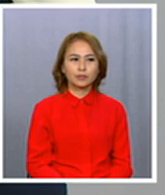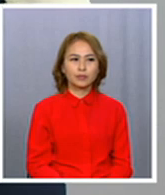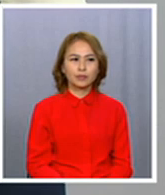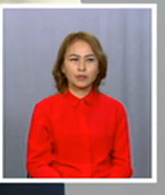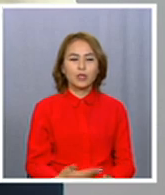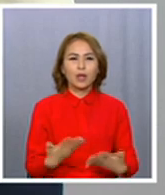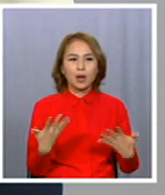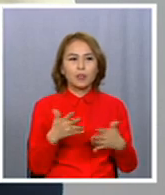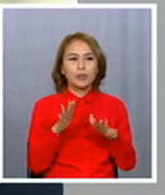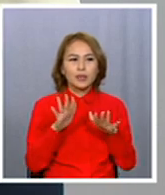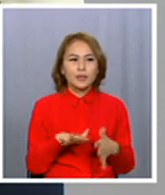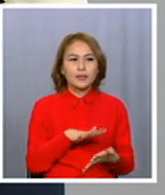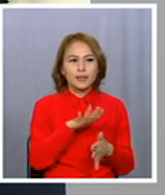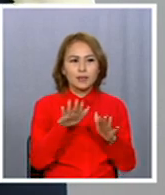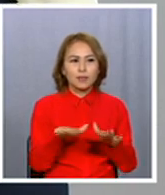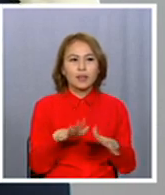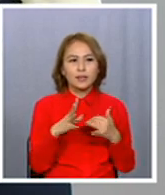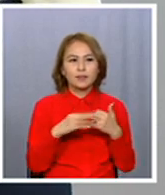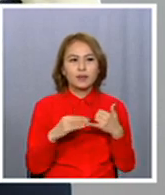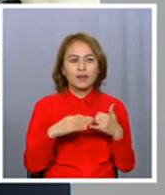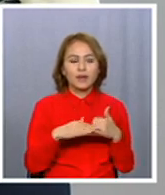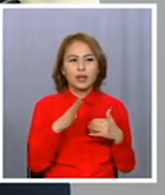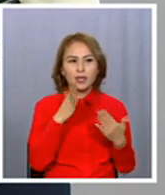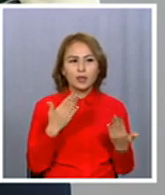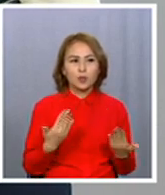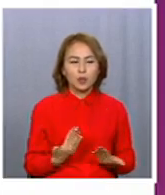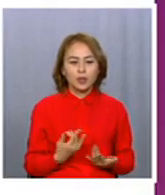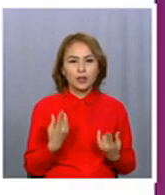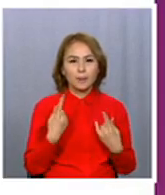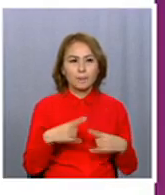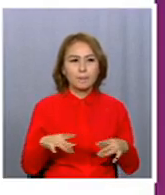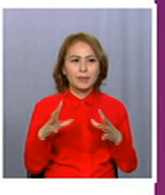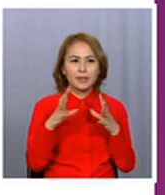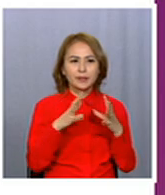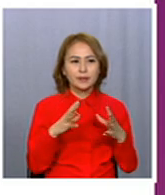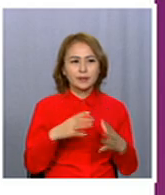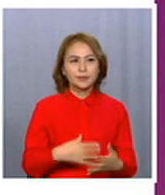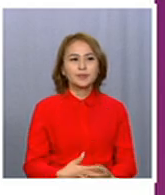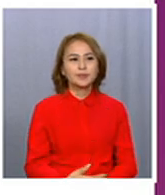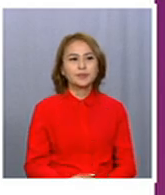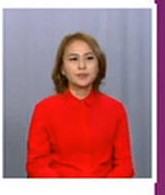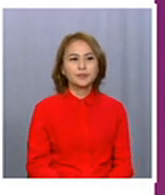Какое место занимает Земля в ряде других планет?